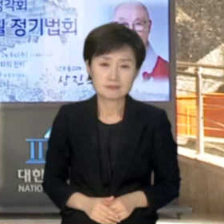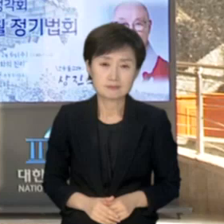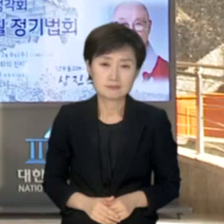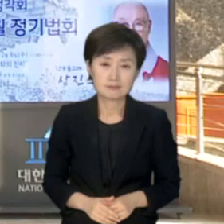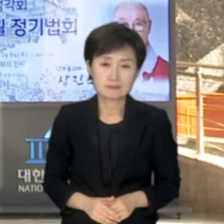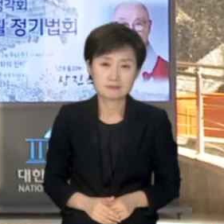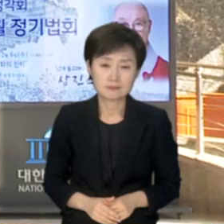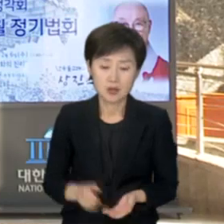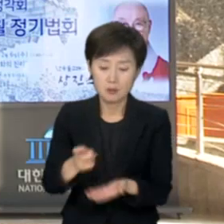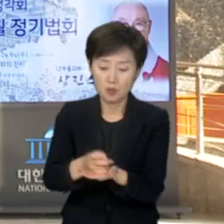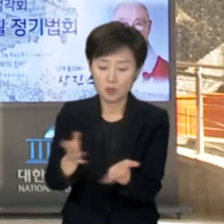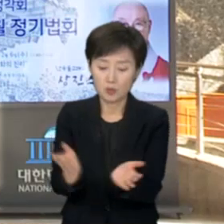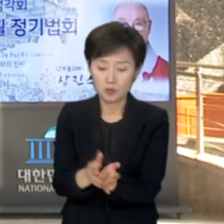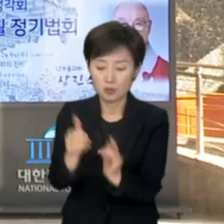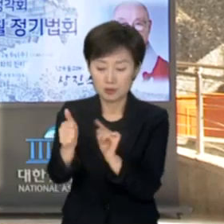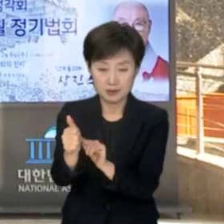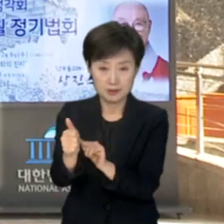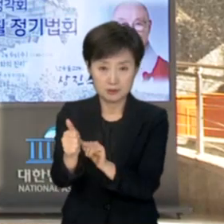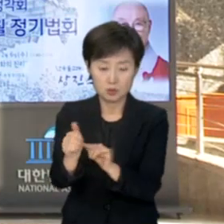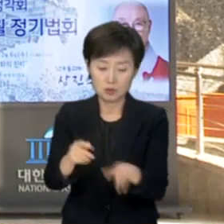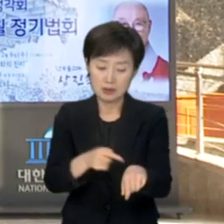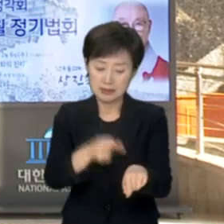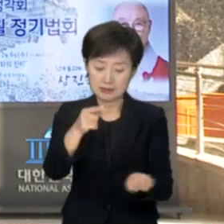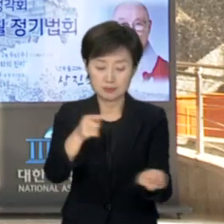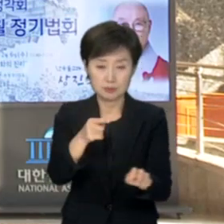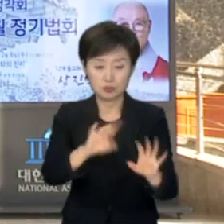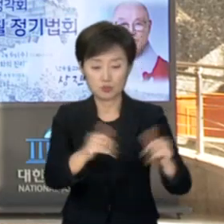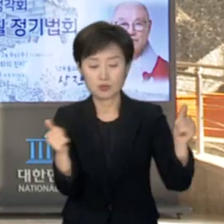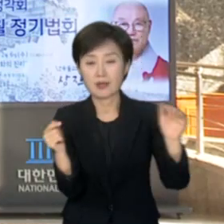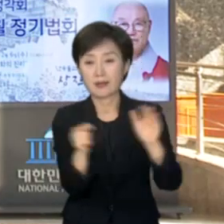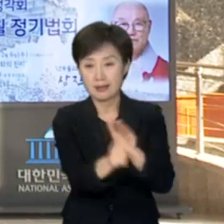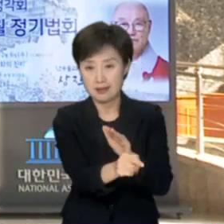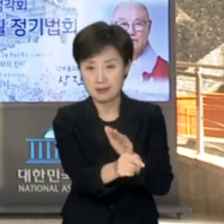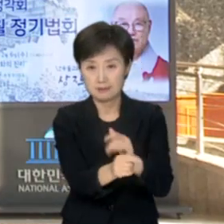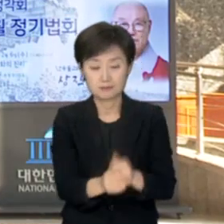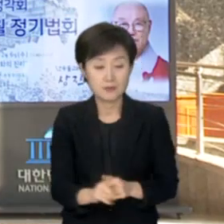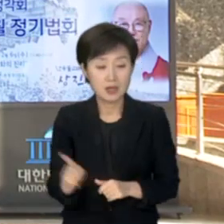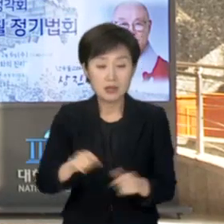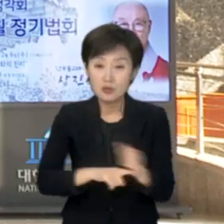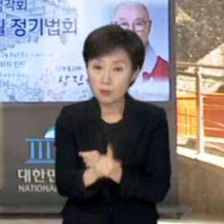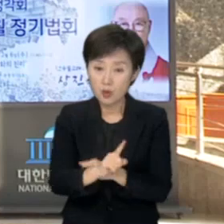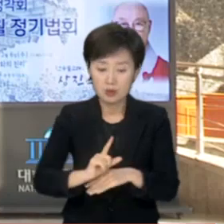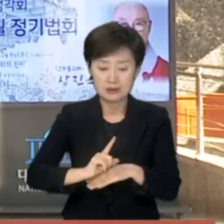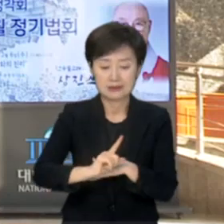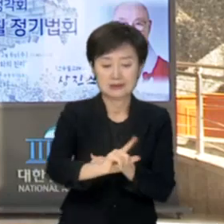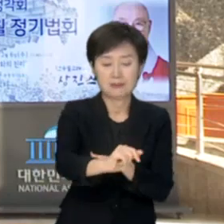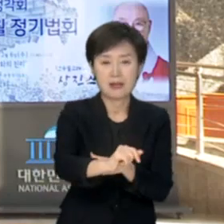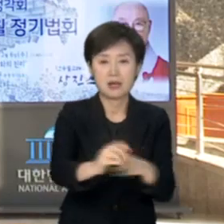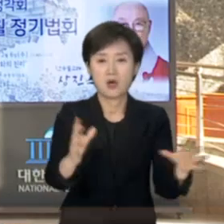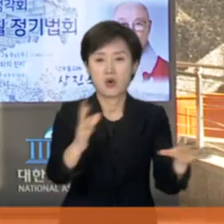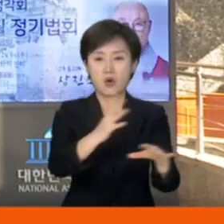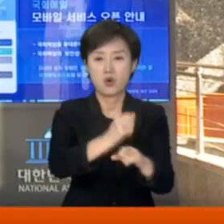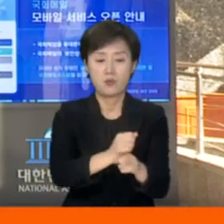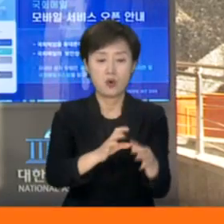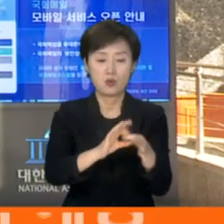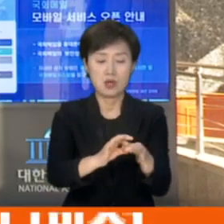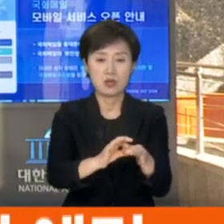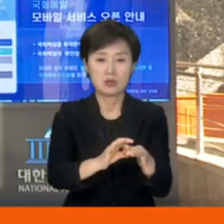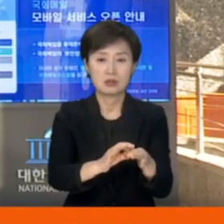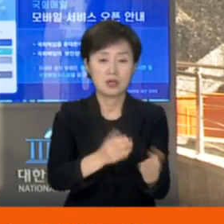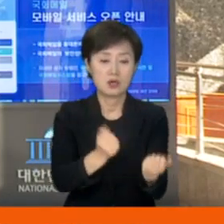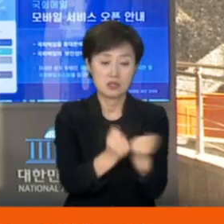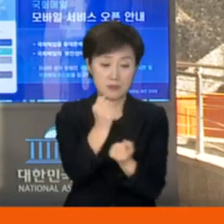네, 한동훈 장관은 오후 1시 반 국회를 찾습니다. 지방소멸 관련 세미나에 축사가 예정돼